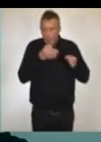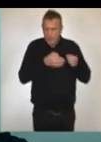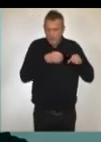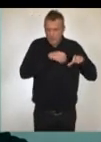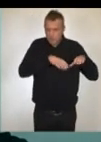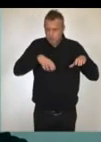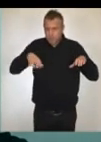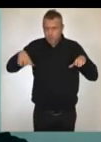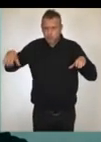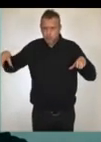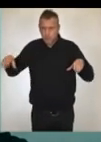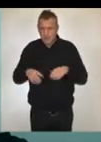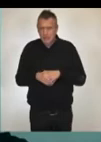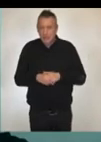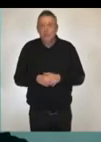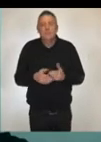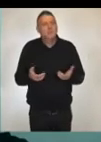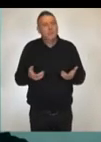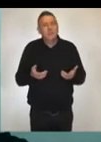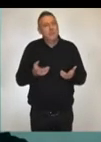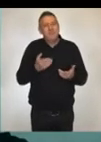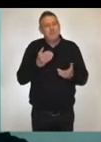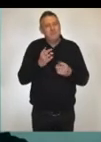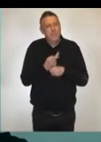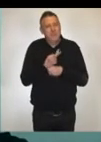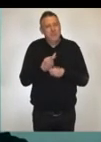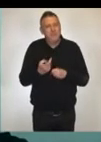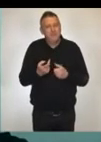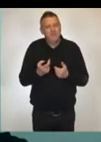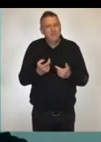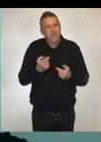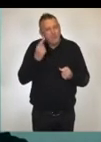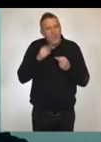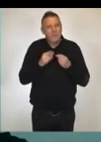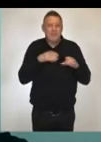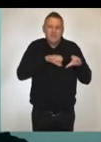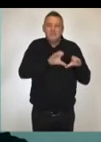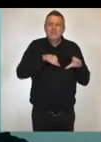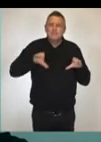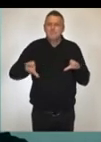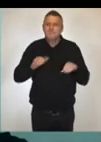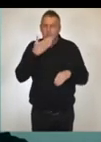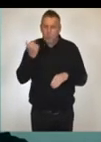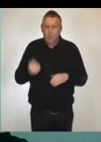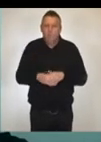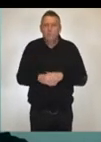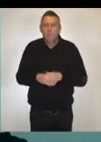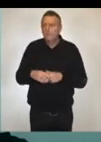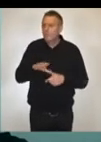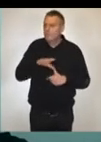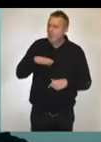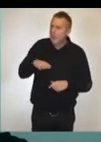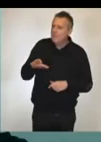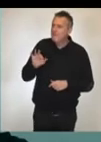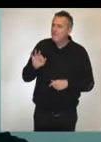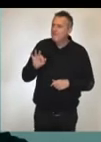pour améliorer globalement les ratios. Donc pour finir, je vais reprendre ce que vous avez dit, Madame Fabre.